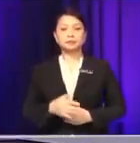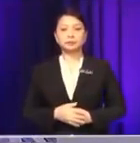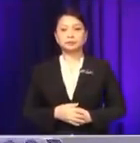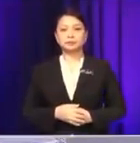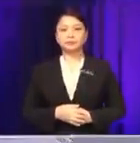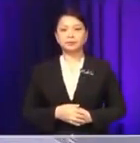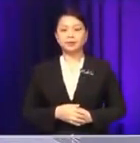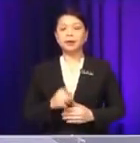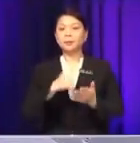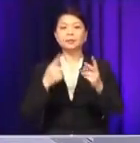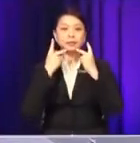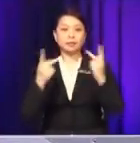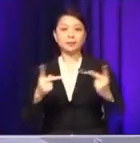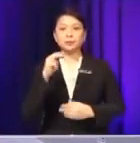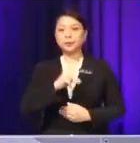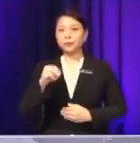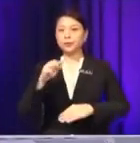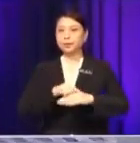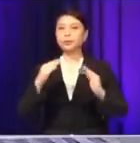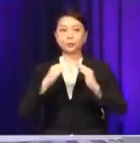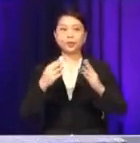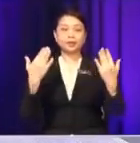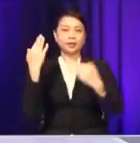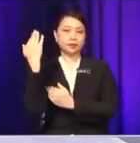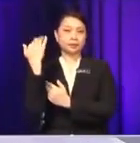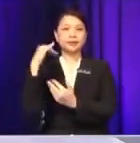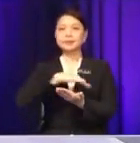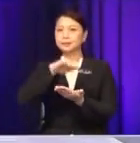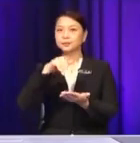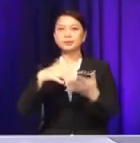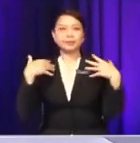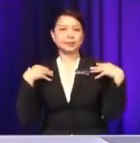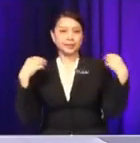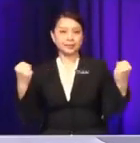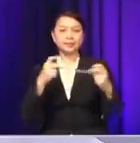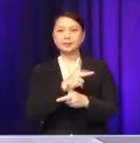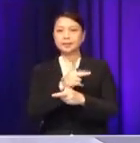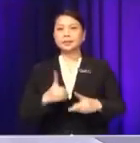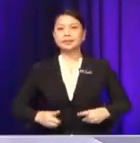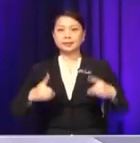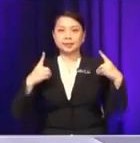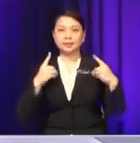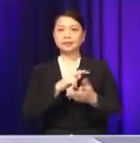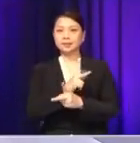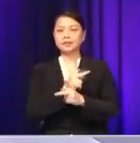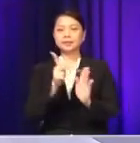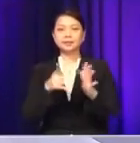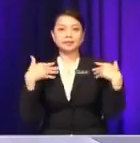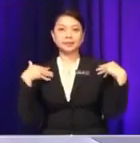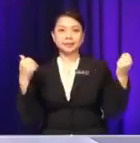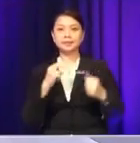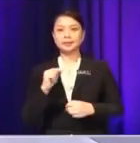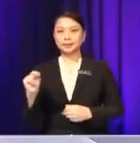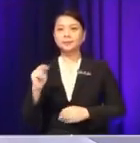khabar murid-murid di rumah? Kita doakan dalam keadaan yang sihat sejahtera. Ingat pesan Kak Ria selalu, jaga diri, jaga kesihatan, okey? Dan hari